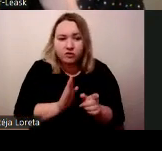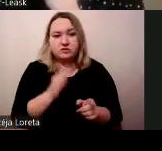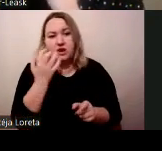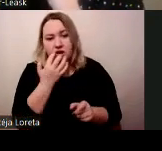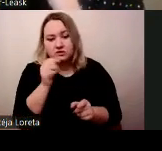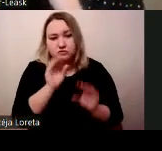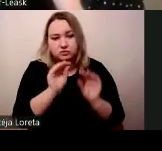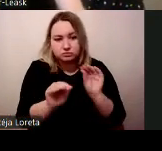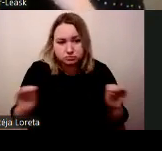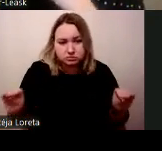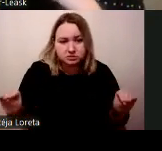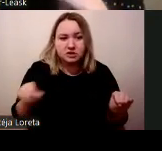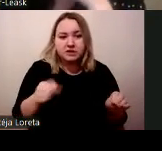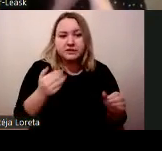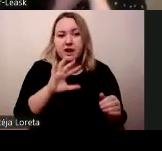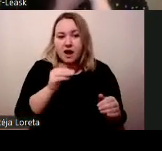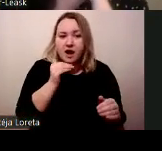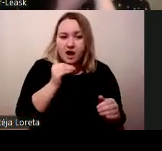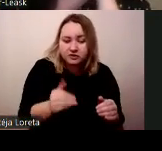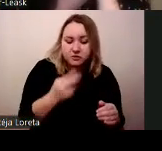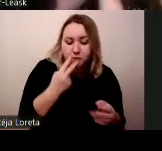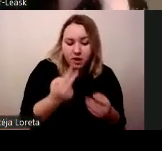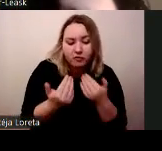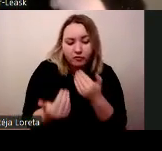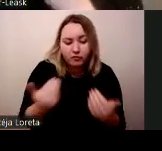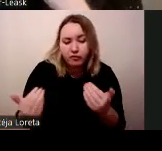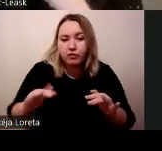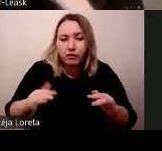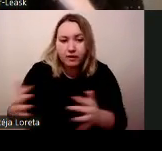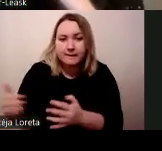aiškiai matoma, kas kur yra.